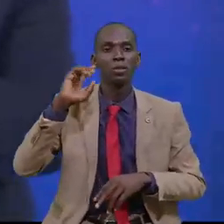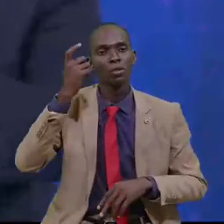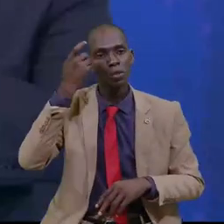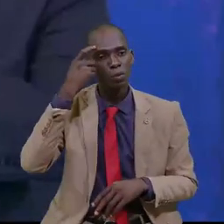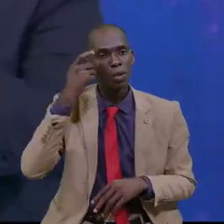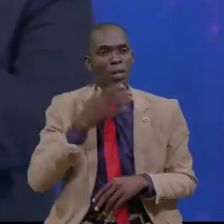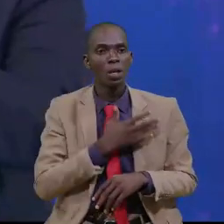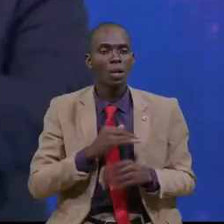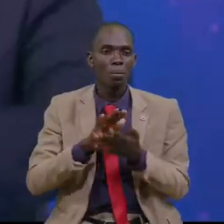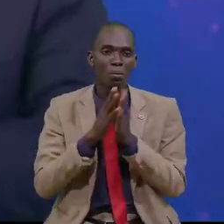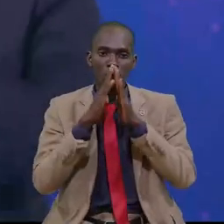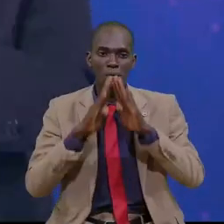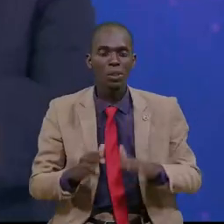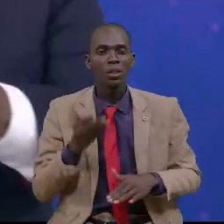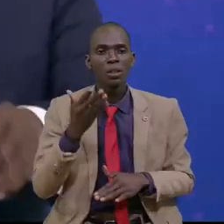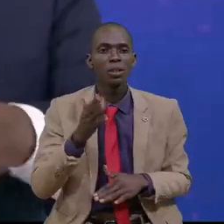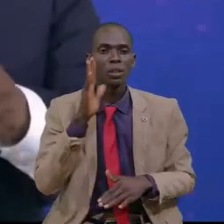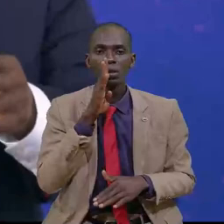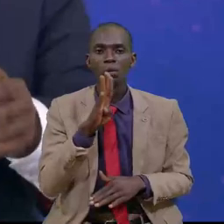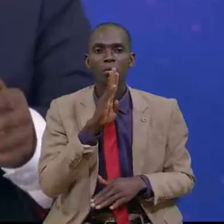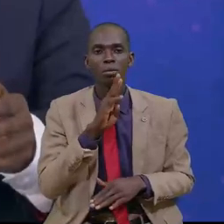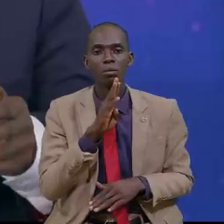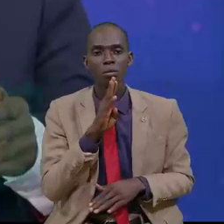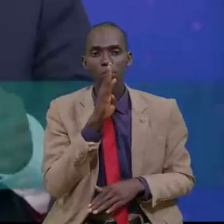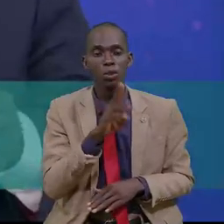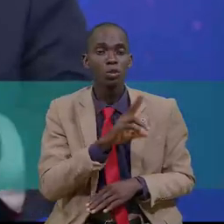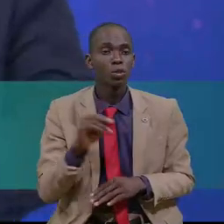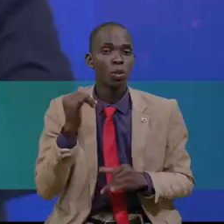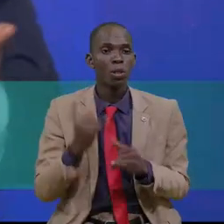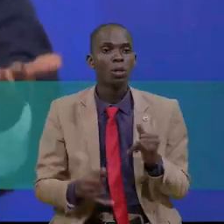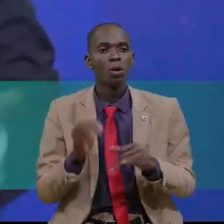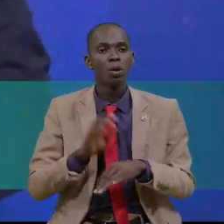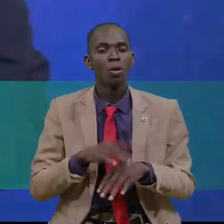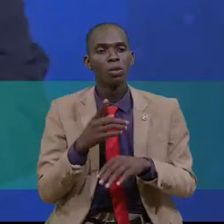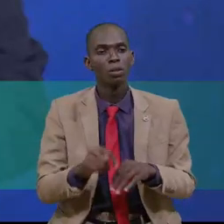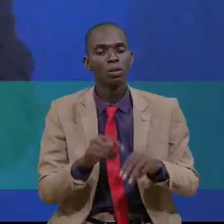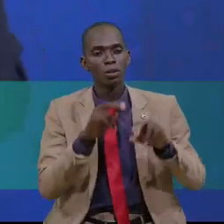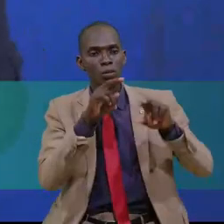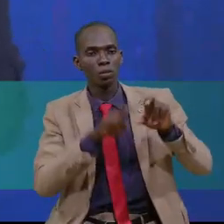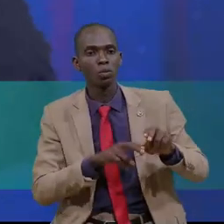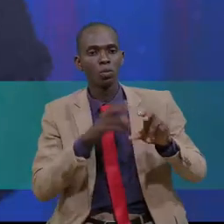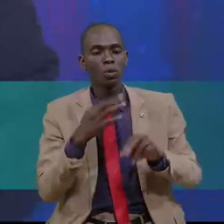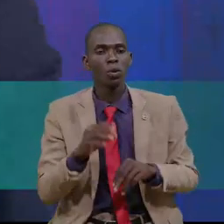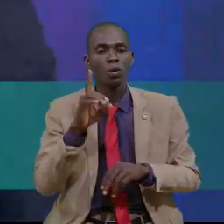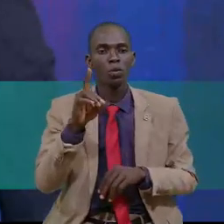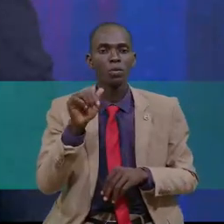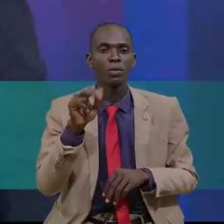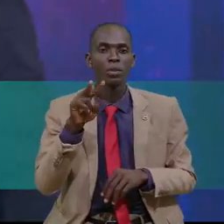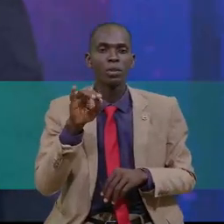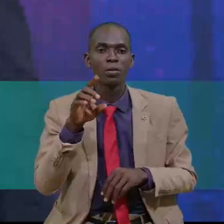Verset 6, Louis II, donner à l'empire de l'accroissement et une paix sans fin au trône de David et à son